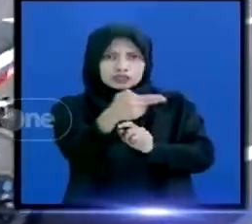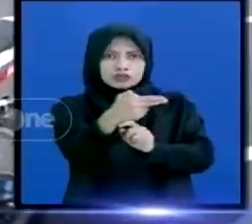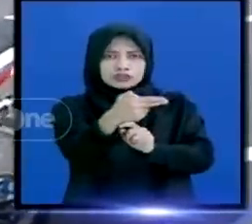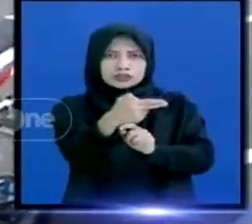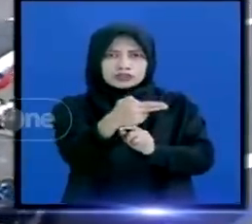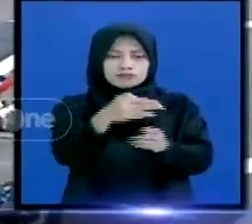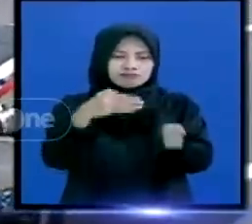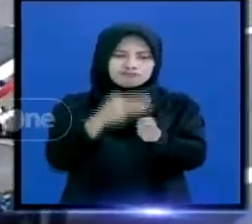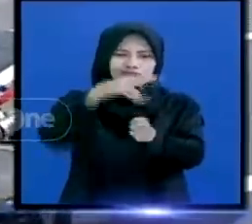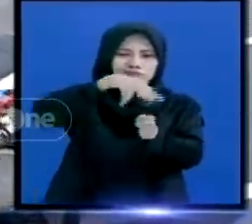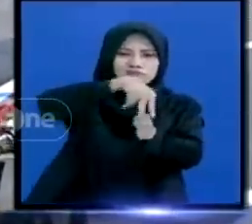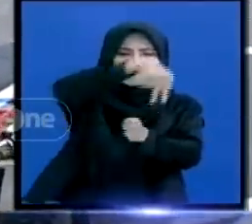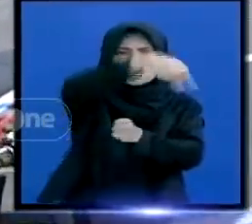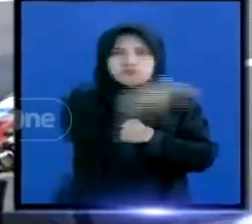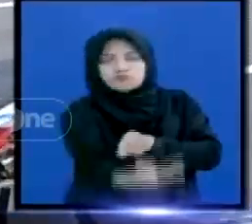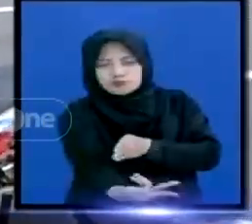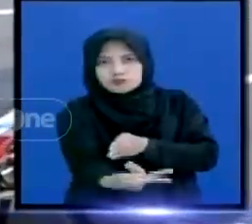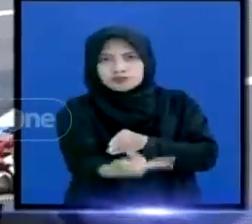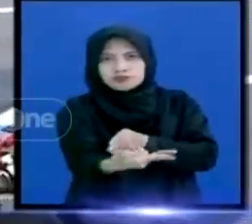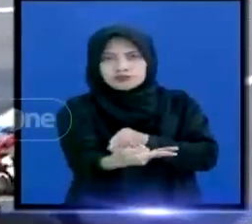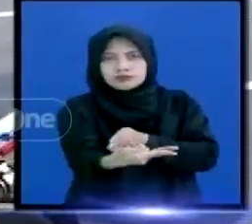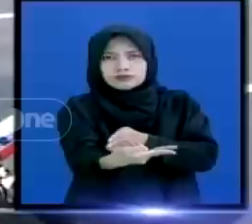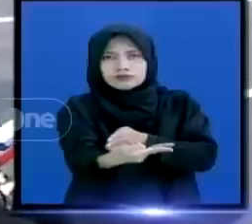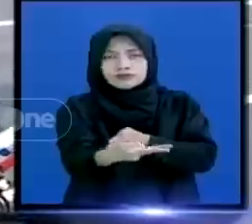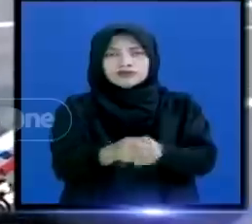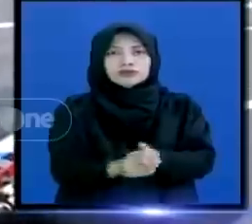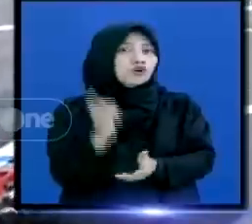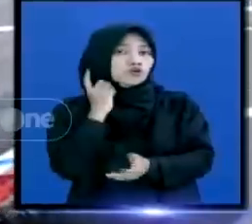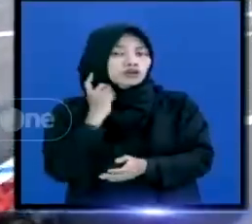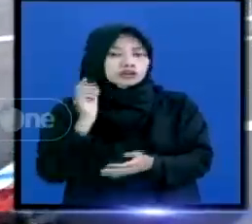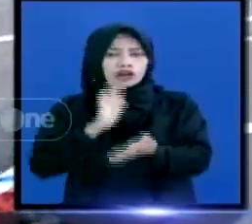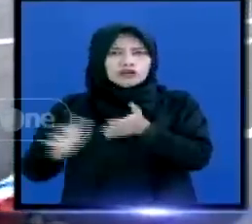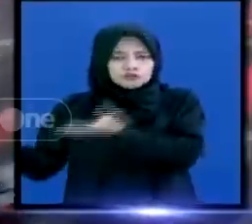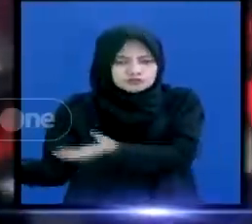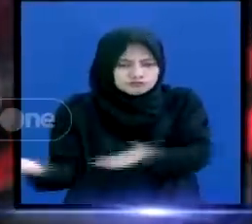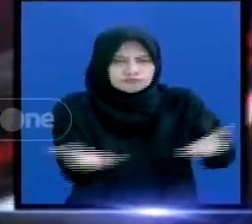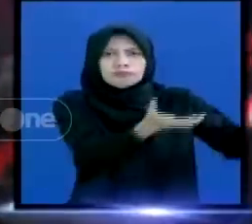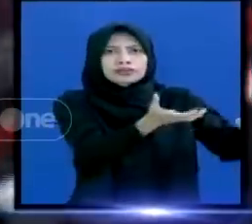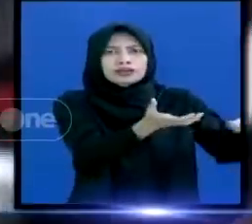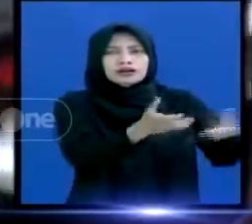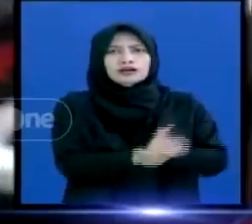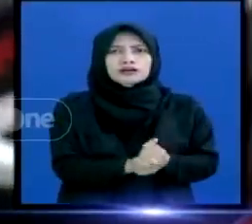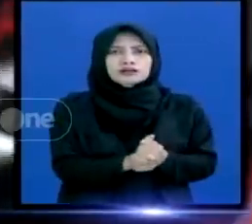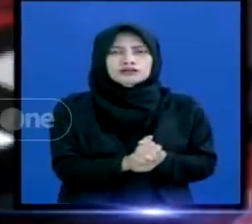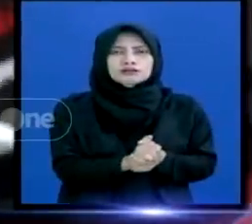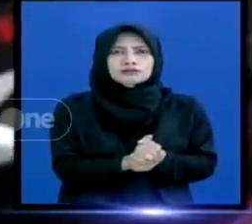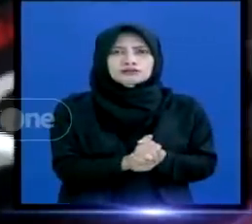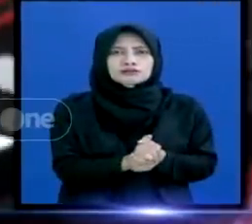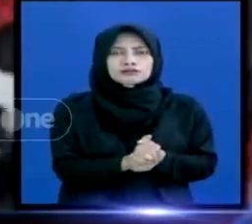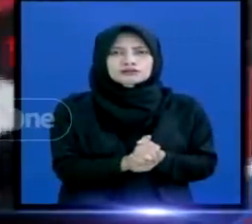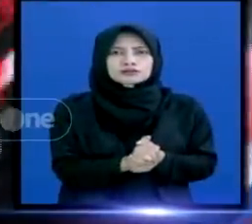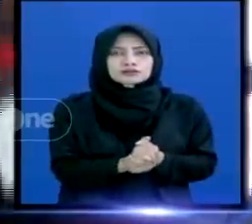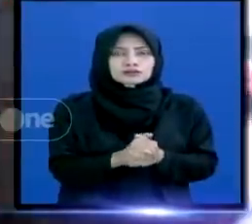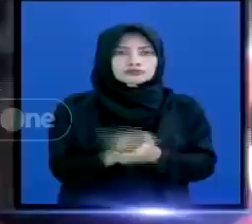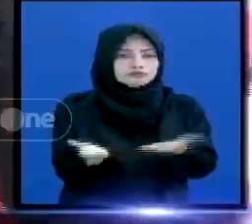ke-6, terjatuh. Ia langsung mendapatkan pertolongan medis. Melihat kondisi buruk Afridza, petugas medis langsung membawanya